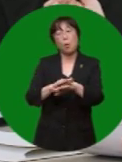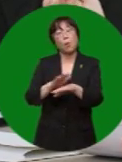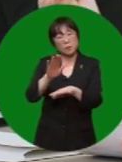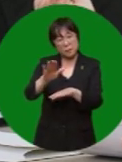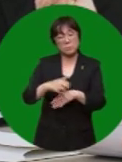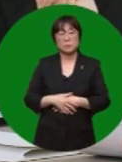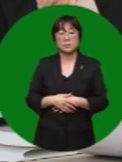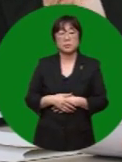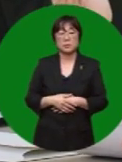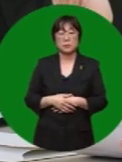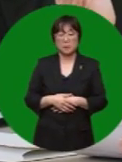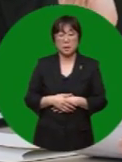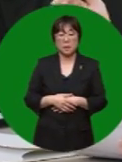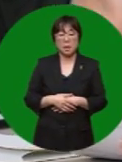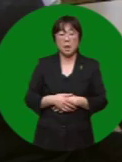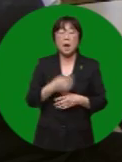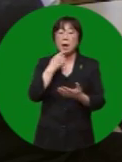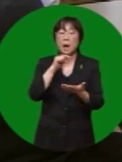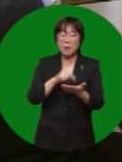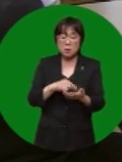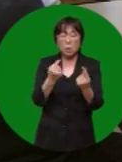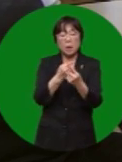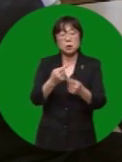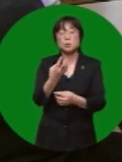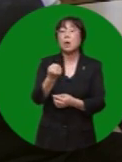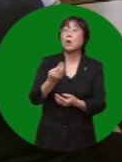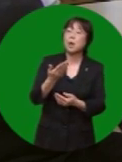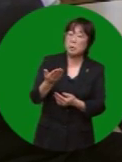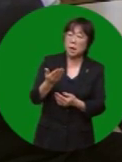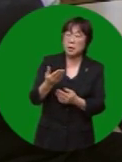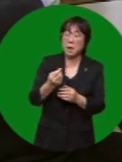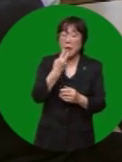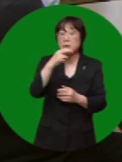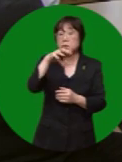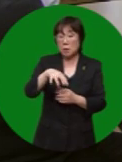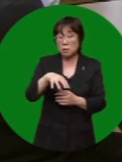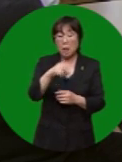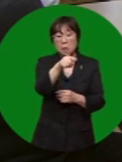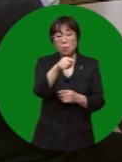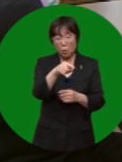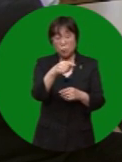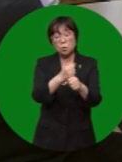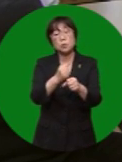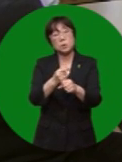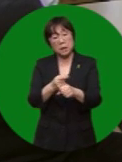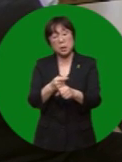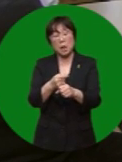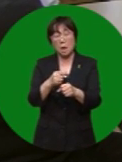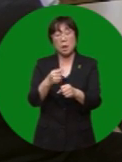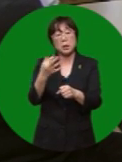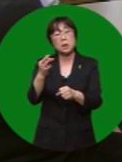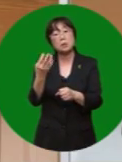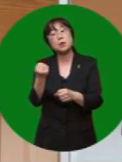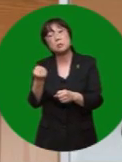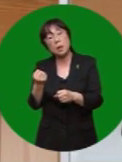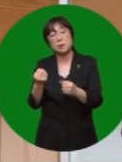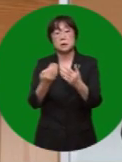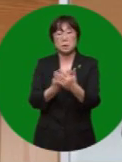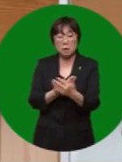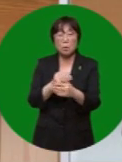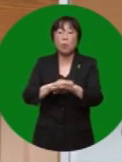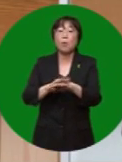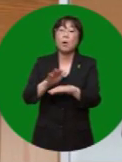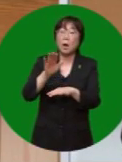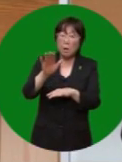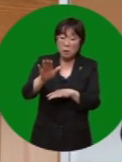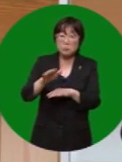、簡易の改修だったらこれぐらいです、シェルターをあそこの部屋に入れるんだったらこれぐらいの金額ですとか、こういう方法があり